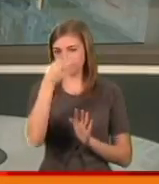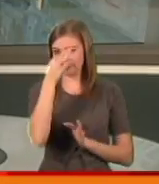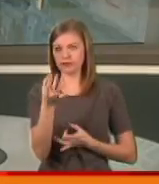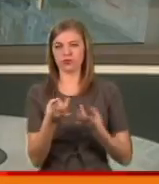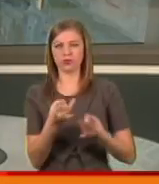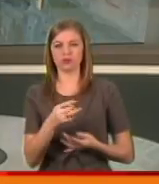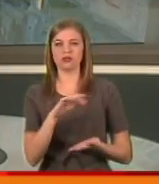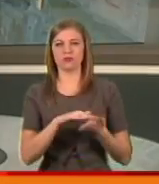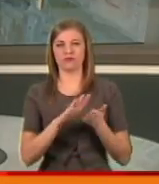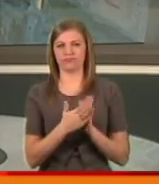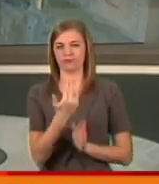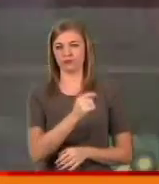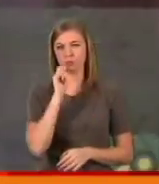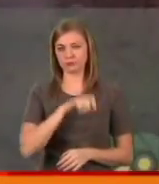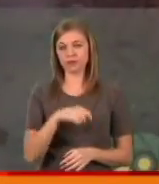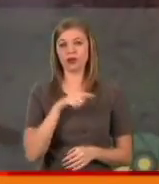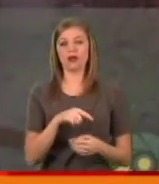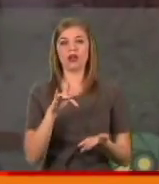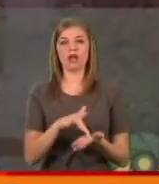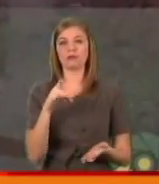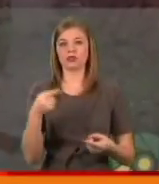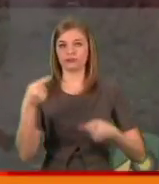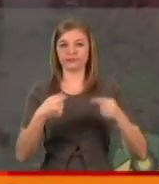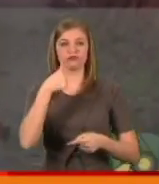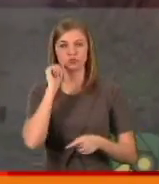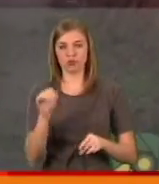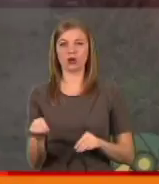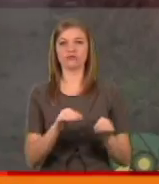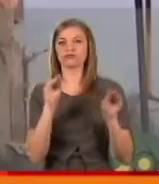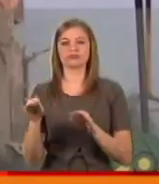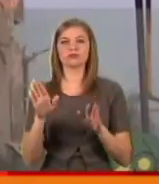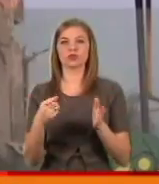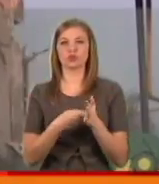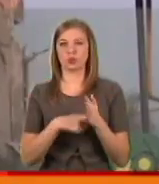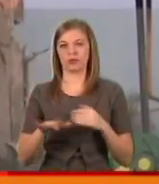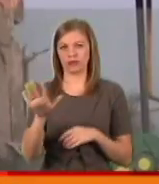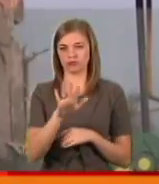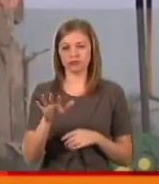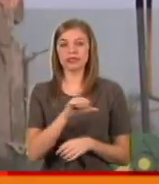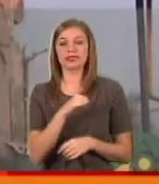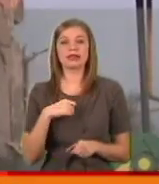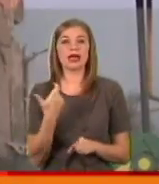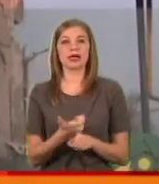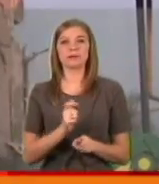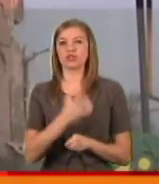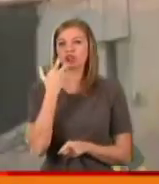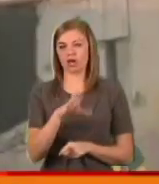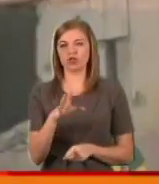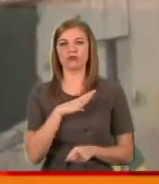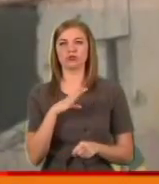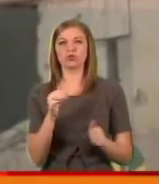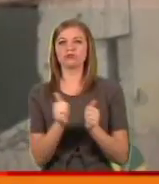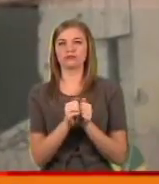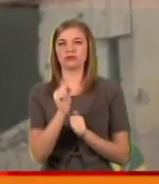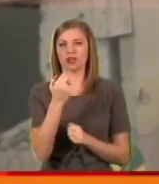обстрілів позицій Збройних сил. Епіцентр протистоянь учора перемістився на Донецький напрямок. Найбільш гаряче було